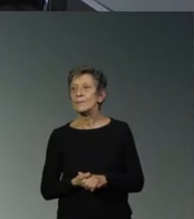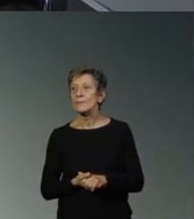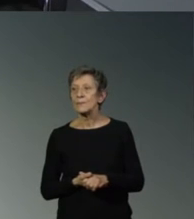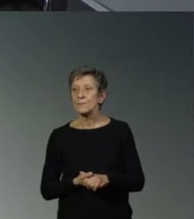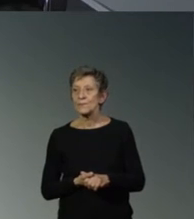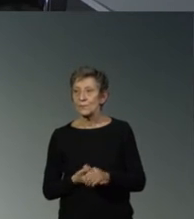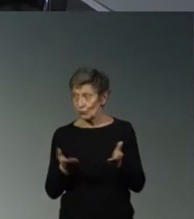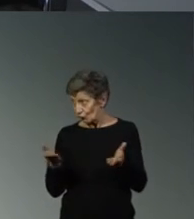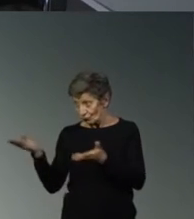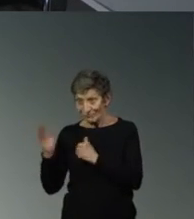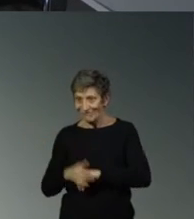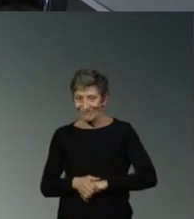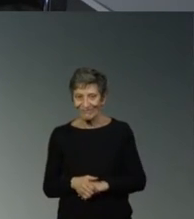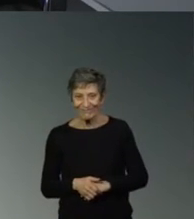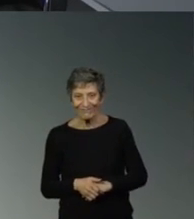N'hésitez pas.